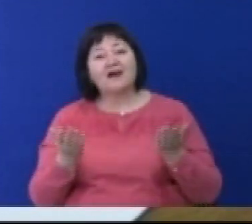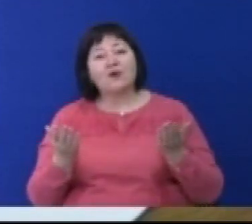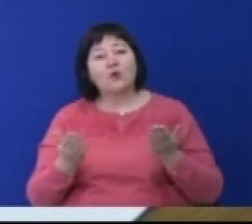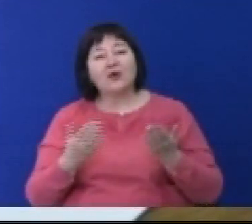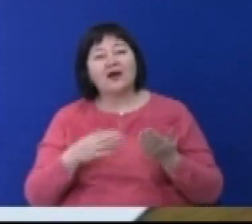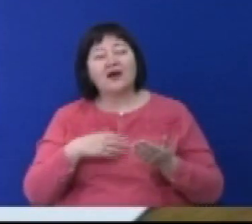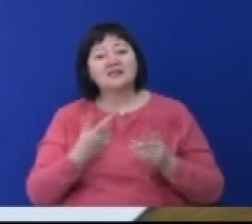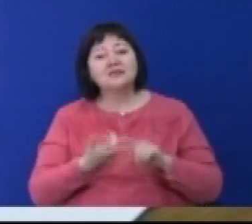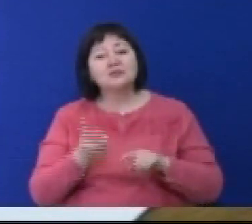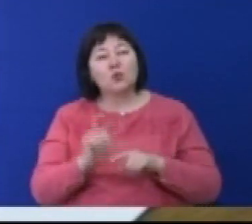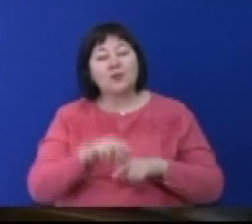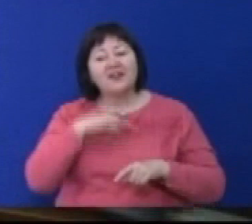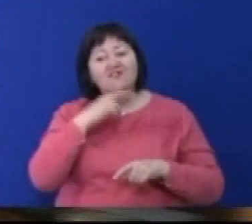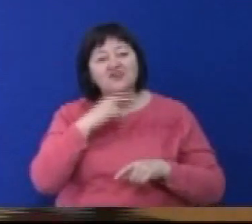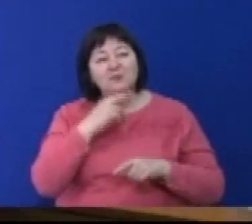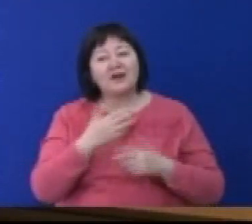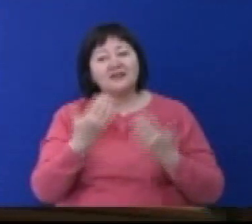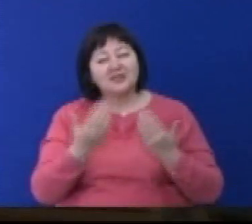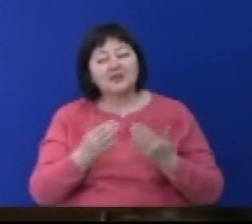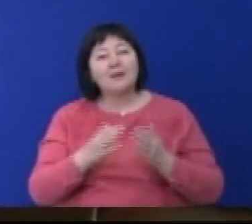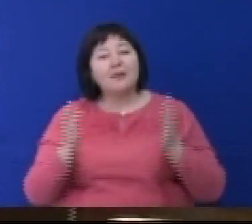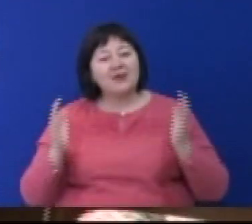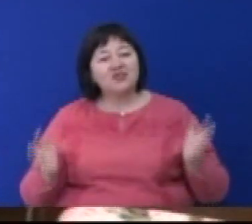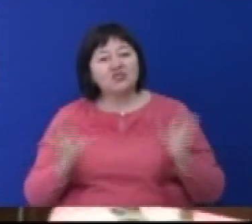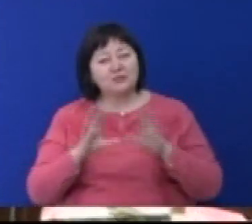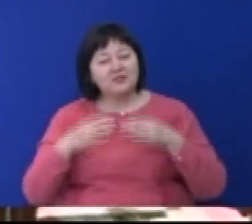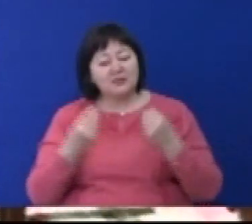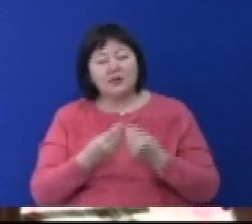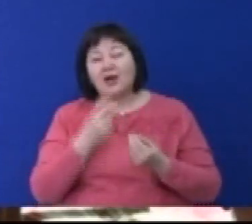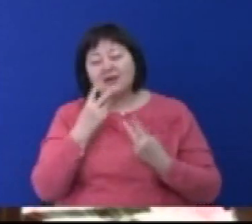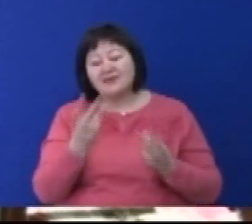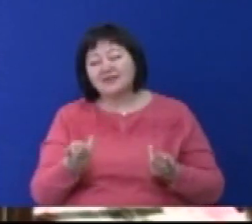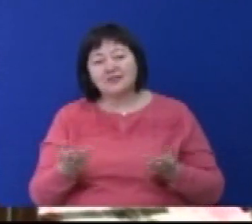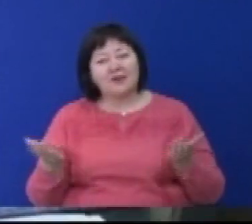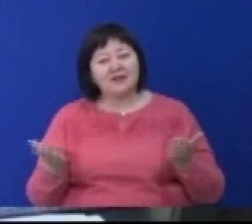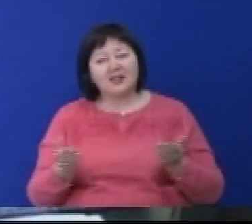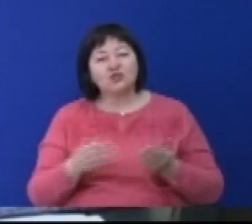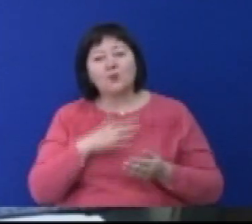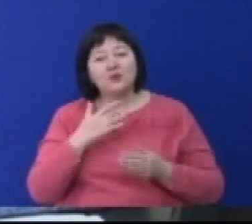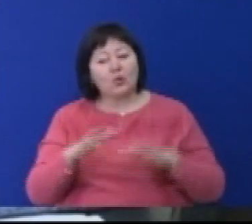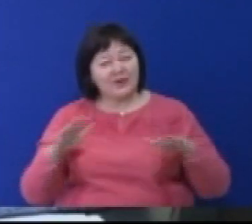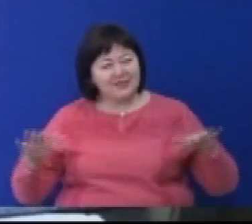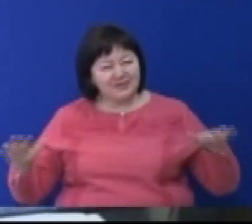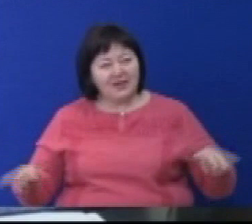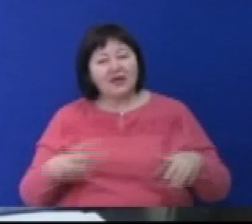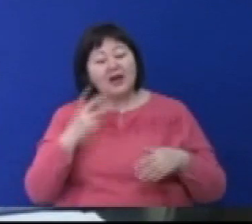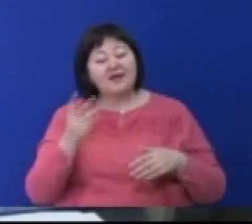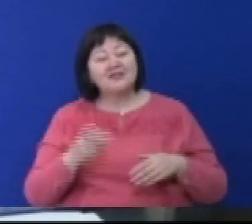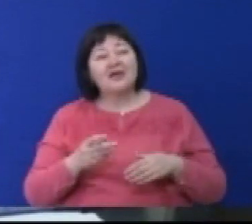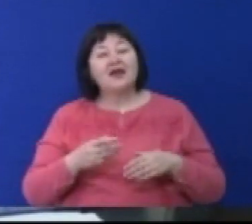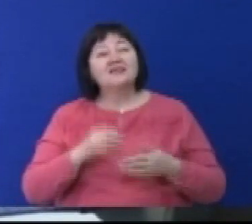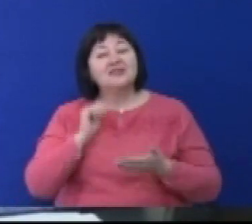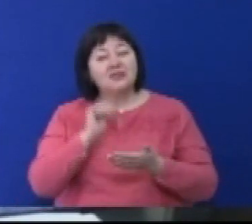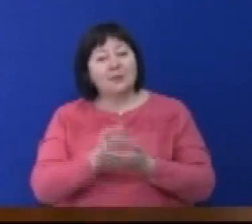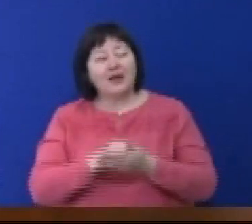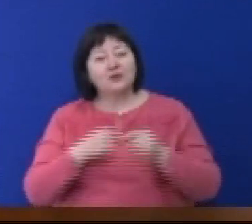көппалалы аналардың кейбірі үй шаруасында болса, ал енді бірі балалардың көптігіне қарамастан кәсіпкерлікпен айналысуда. Гүлшара Әбдіқалықова атап